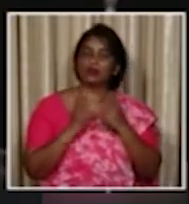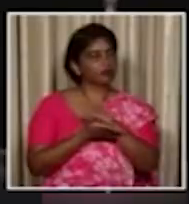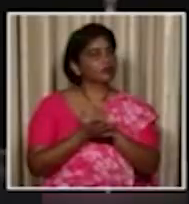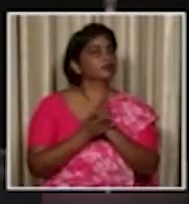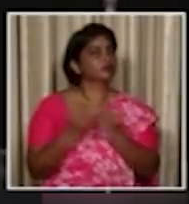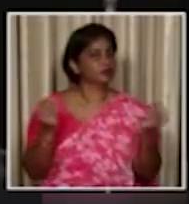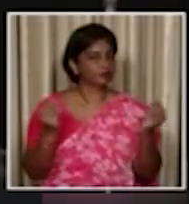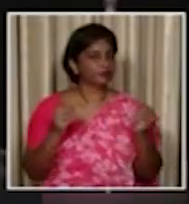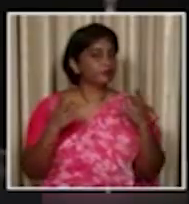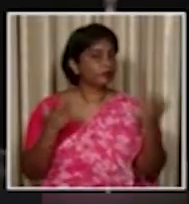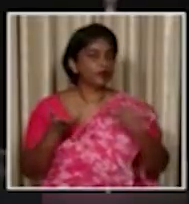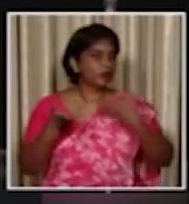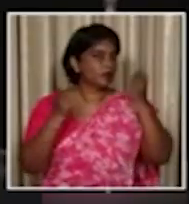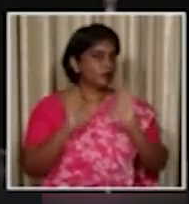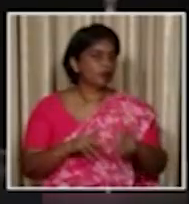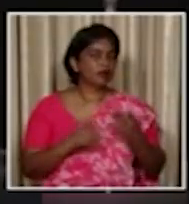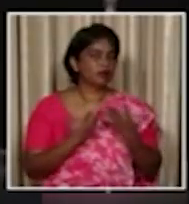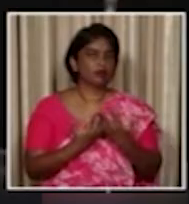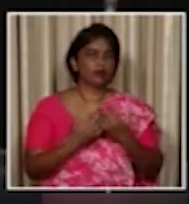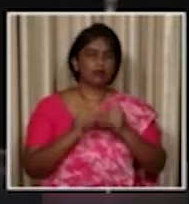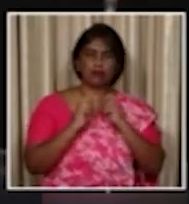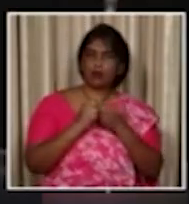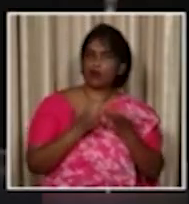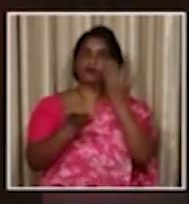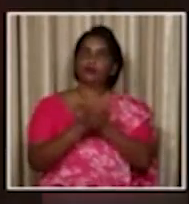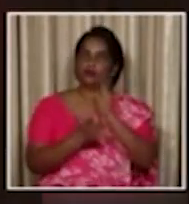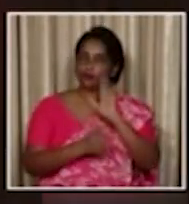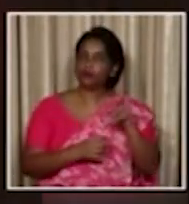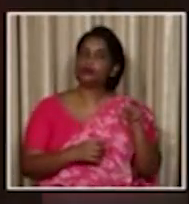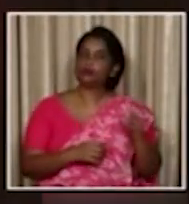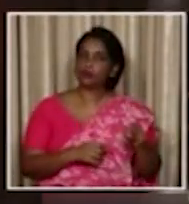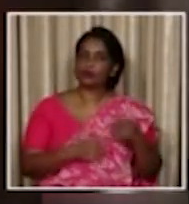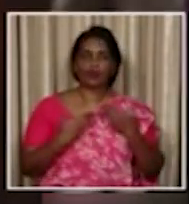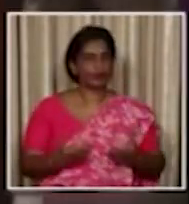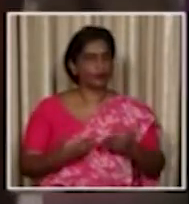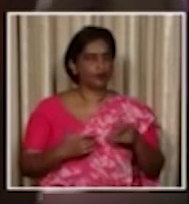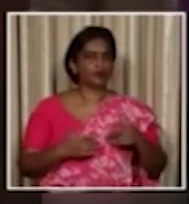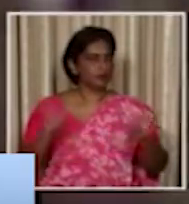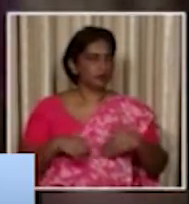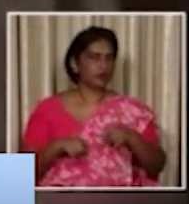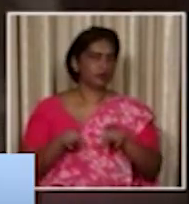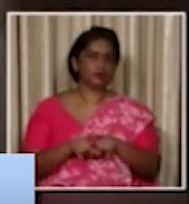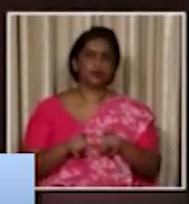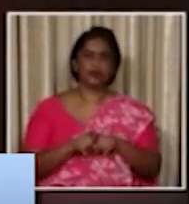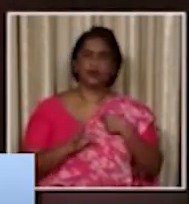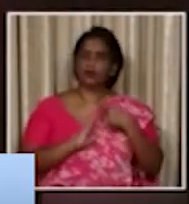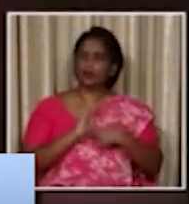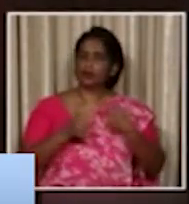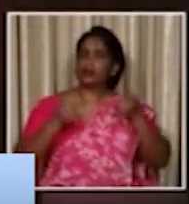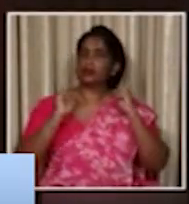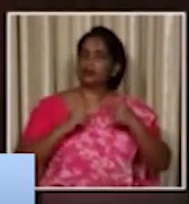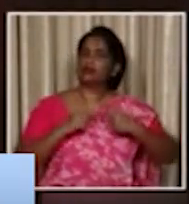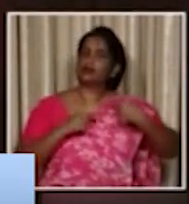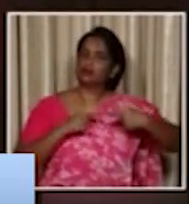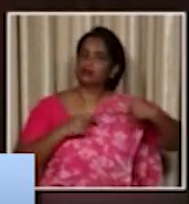දෙන්නයි කියලා. නැත්තම් මේක අවසාන වශයෙන් කාටද විඳිතුව වෙන්නේ? මේ රටේ ජනතාව. අද වර්තමානයේ තවමත් ගත්තාම අපේ රටේ ක්‍රීඩාව දවසින්